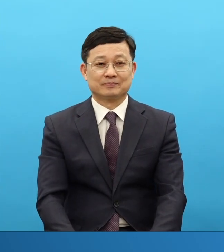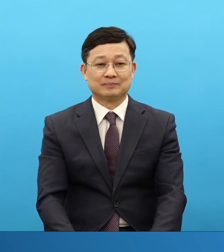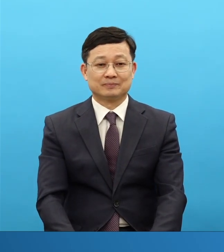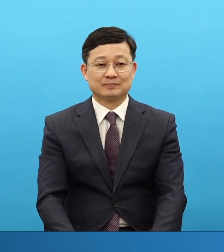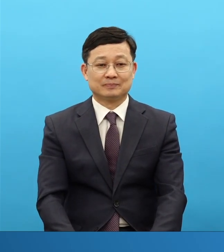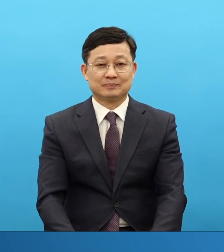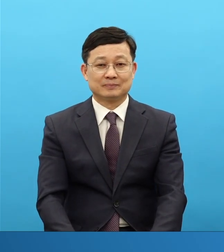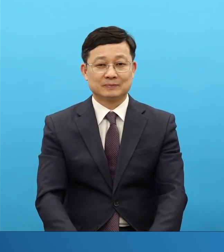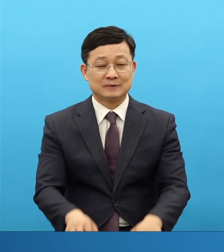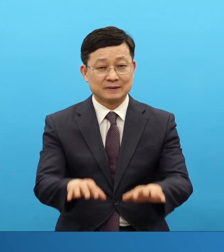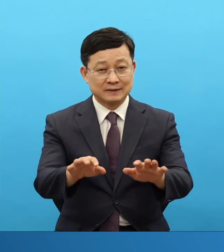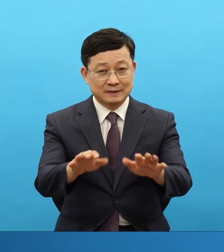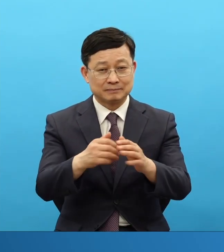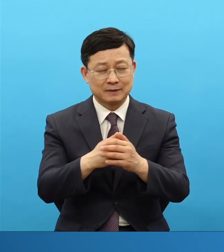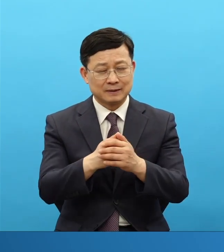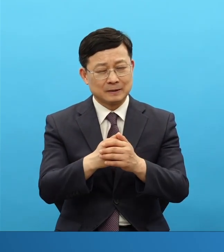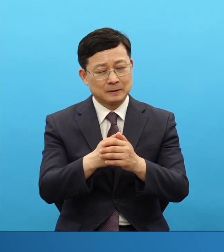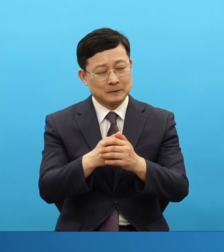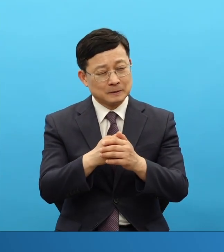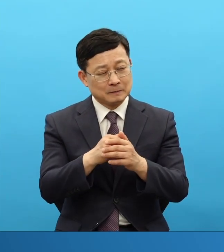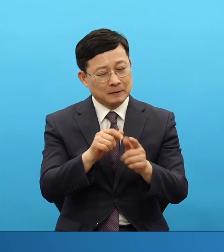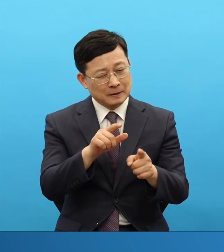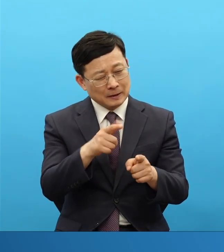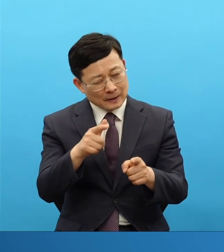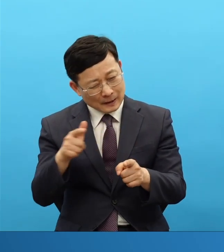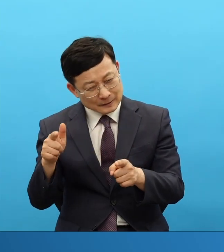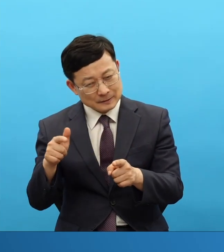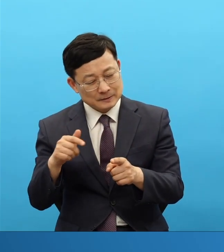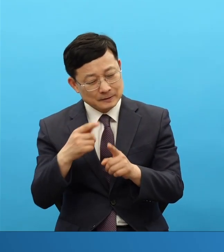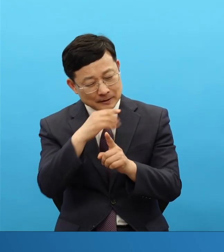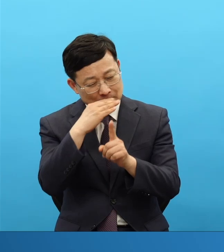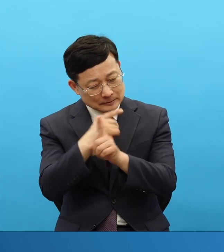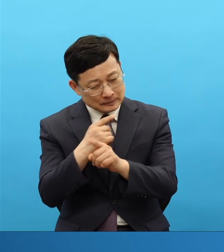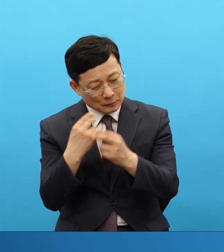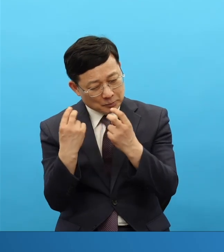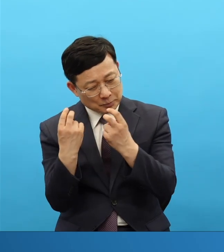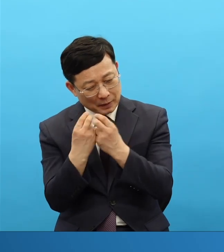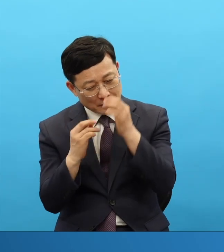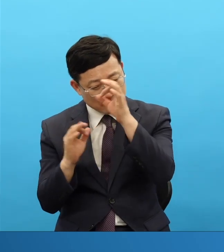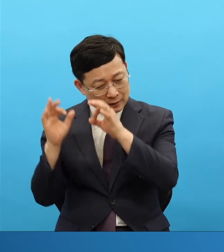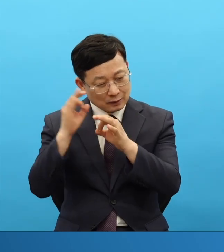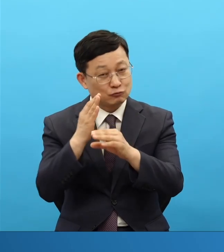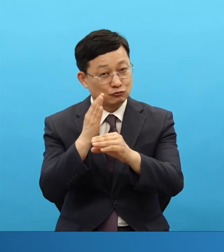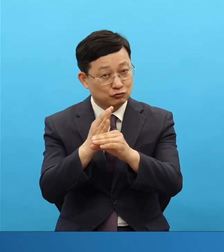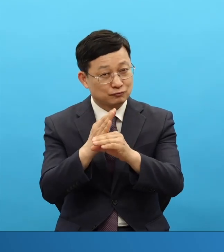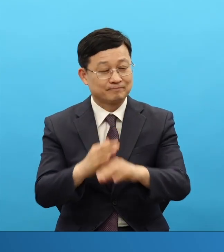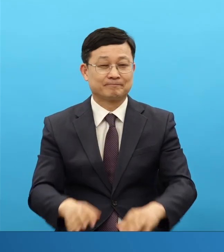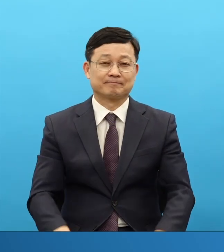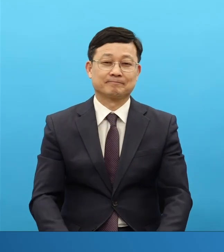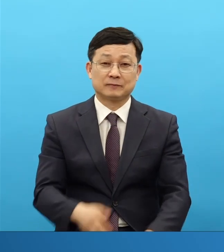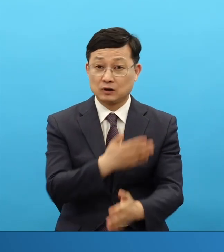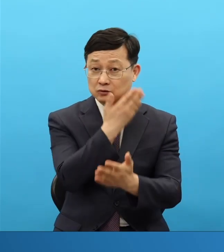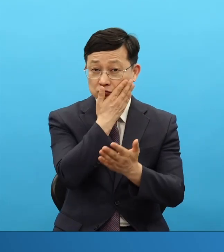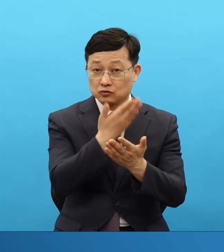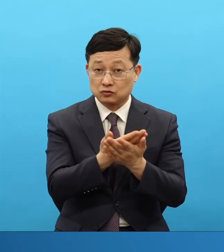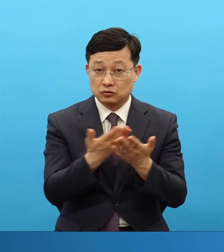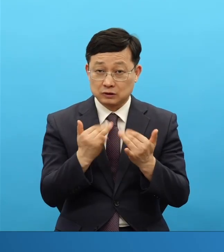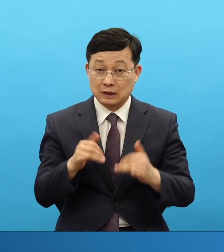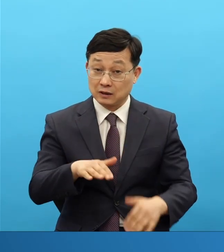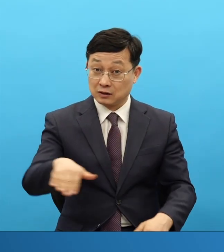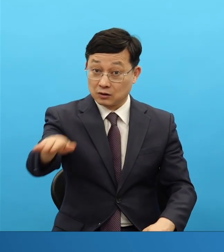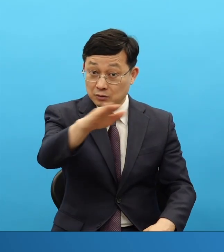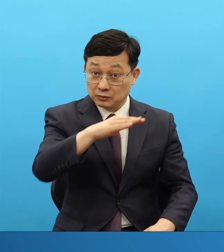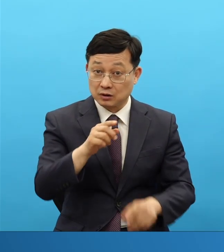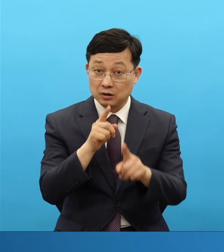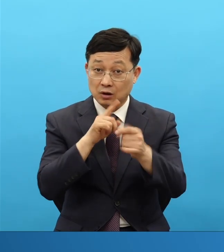사역을 지금 찾고 있습니다. And so right now I'm looking for a ministry where we can really heal in various ways. 중직자분들이